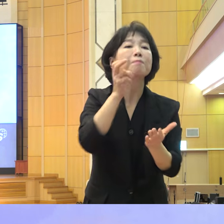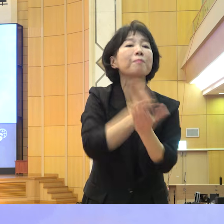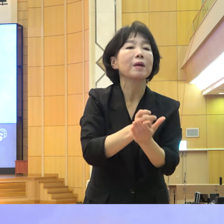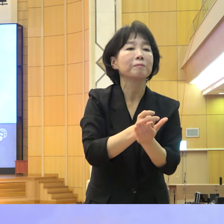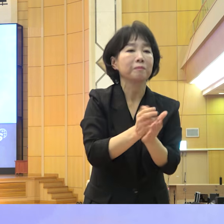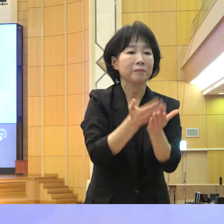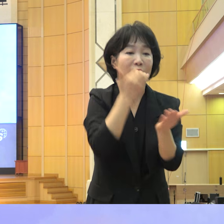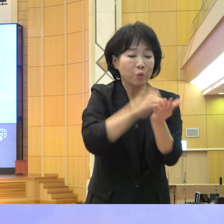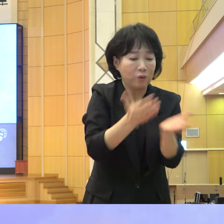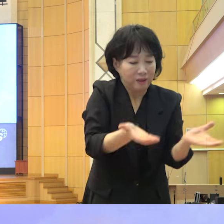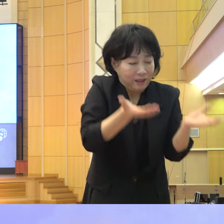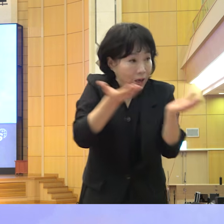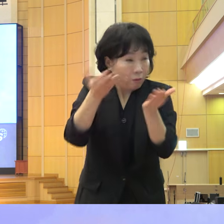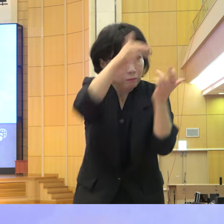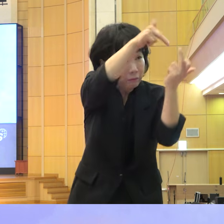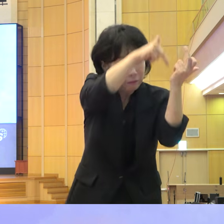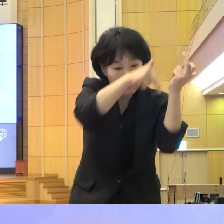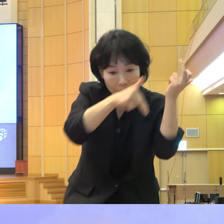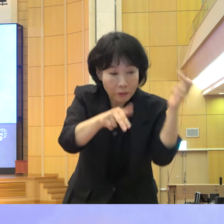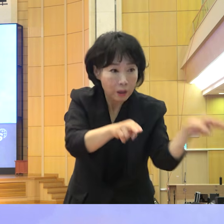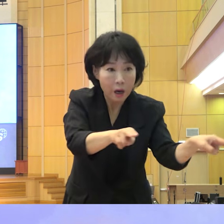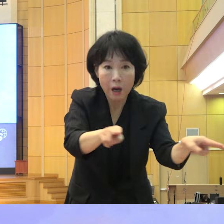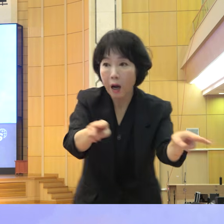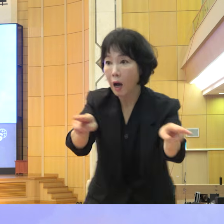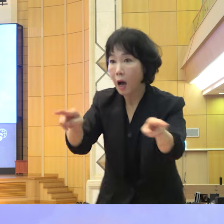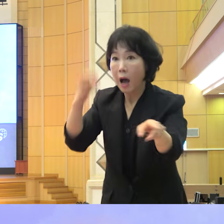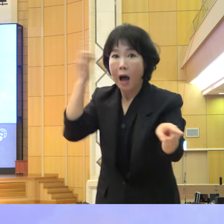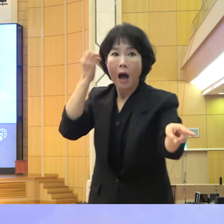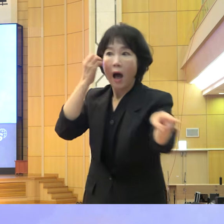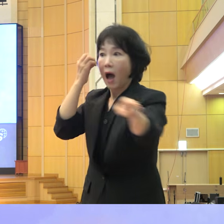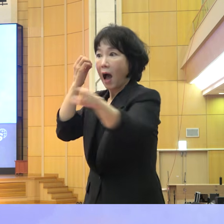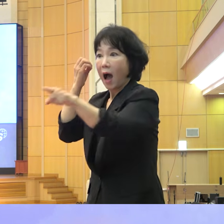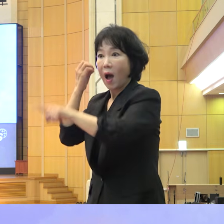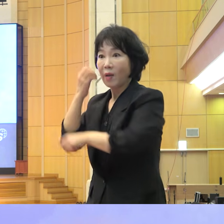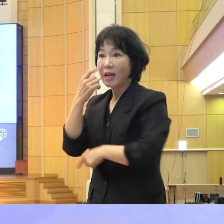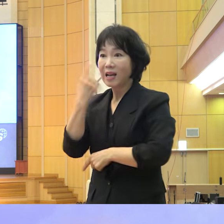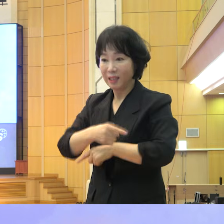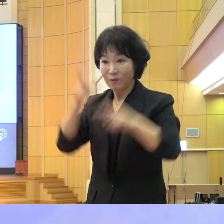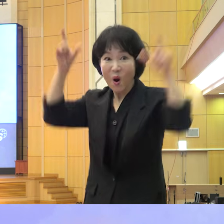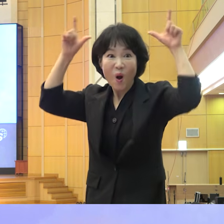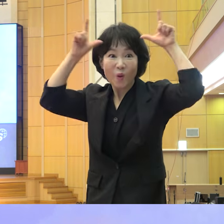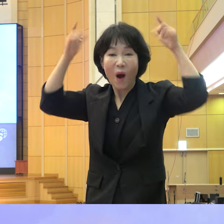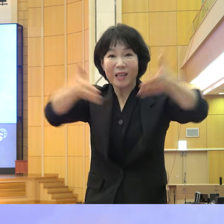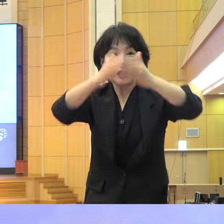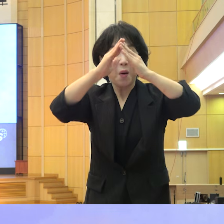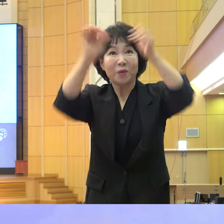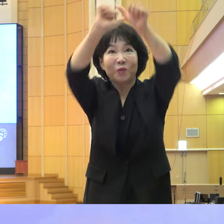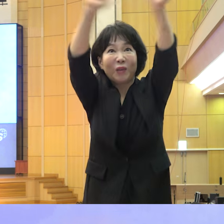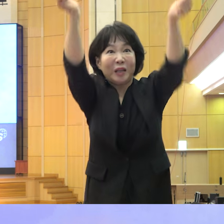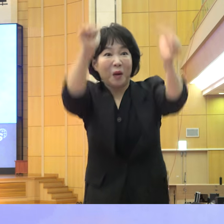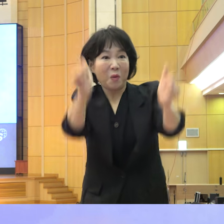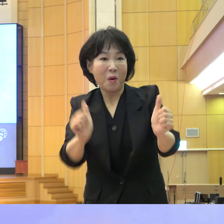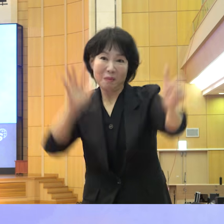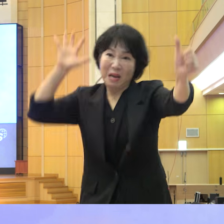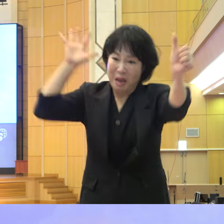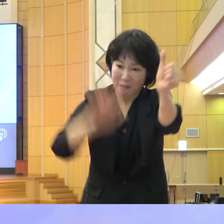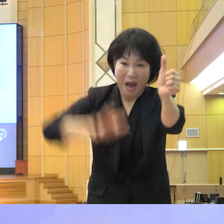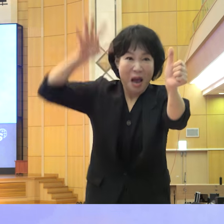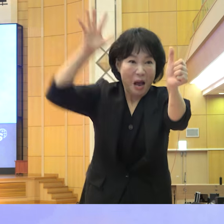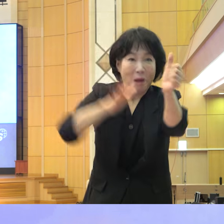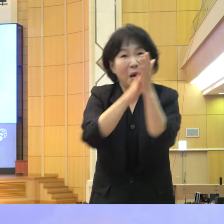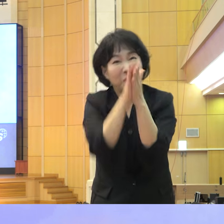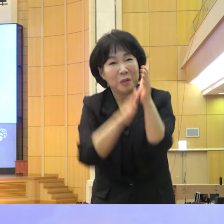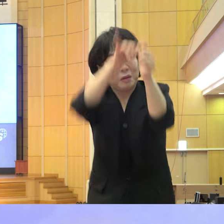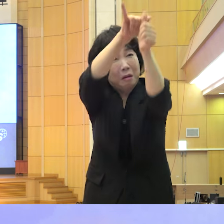내려와 보니 금송아지 만들어 놓고 거기다 절하고 제물 드리고 제사 드리고 그리고 거기다가